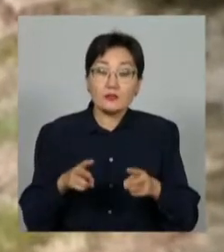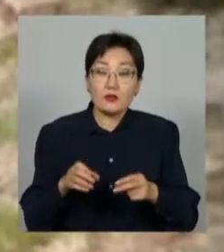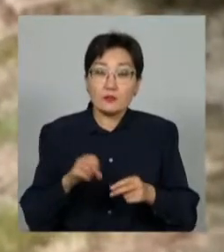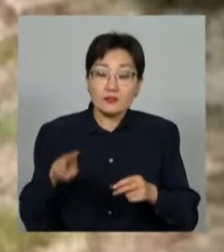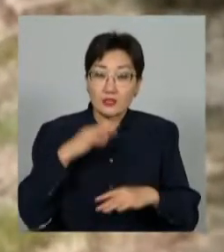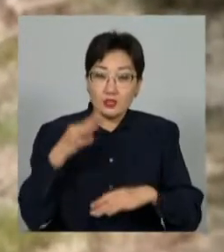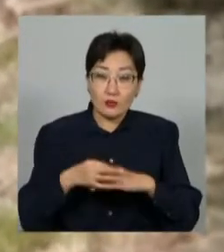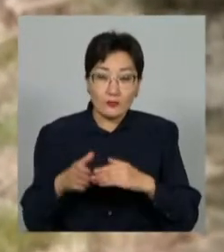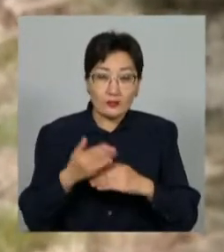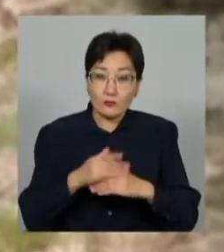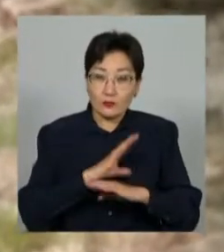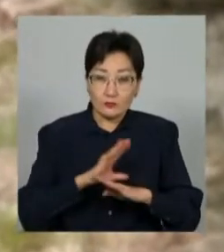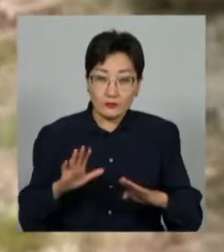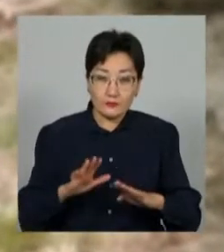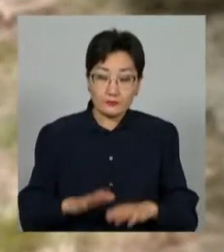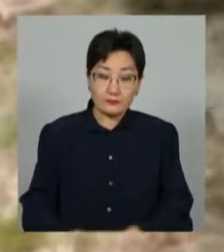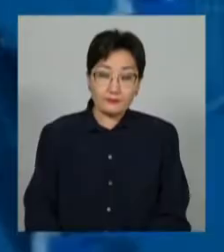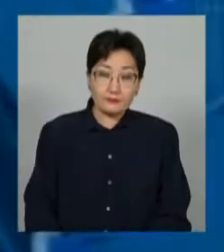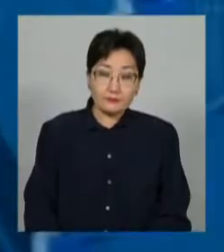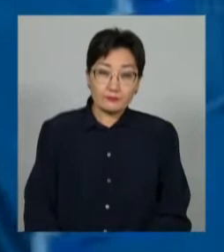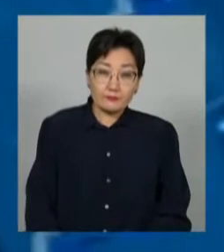әкімшілік жауапкершілікке тартылмайтынын ескертеді.